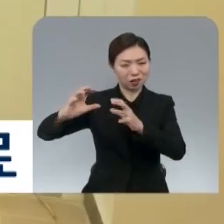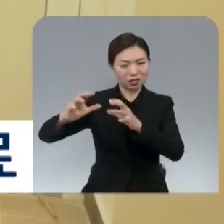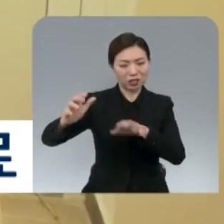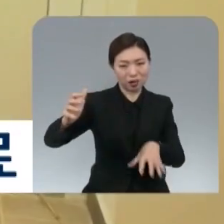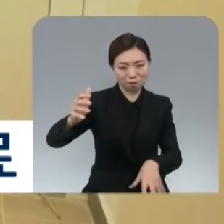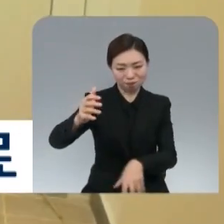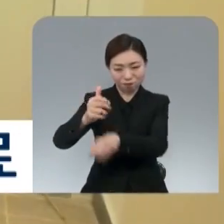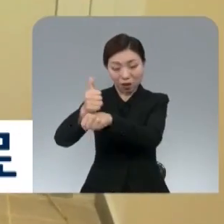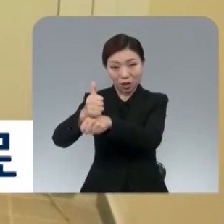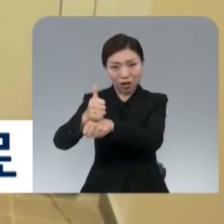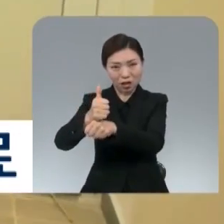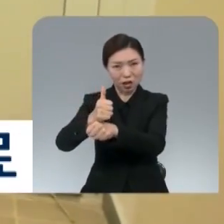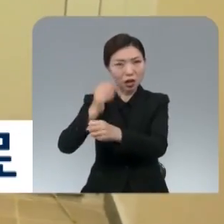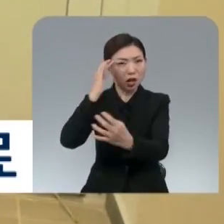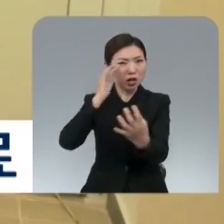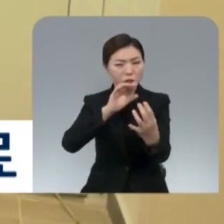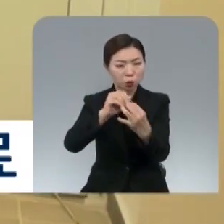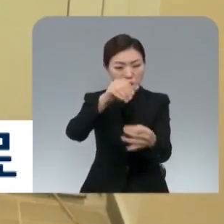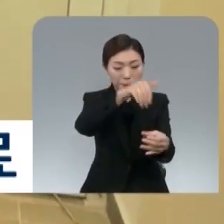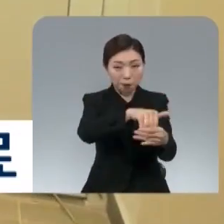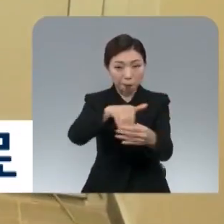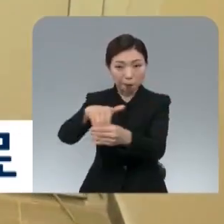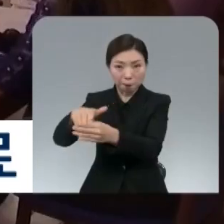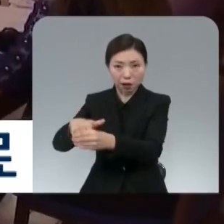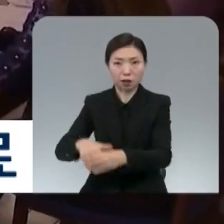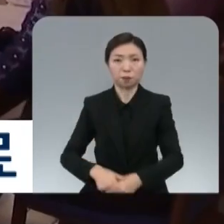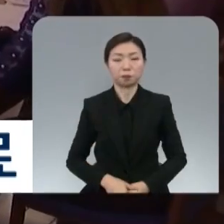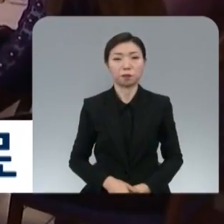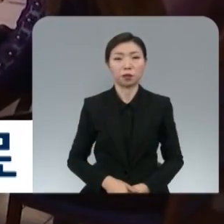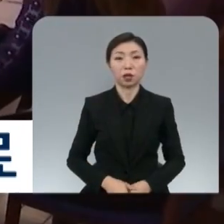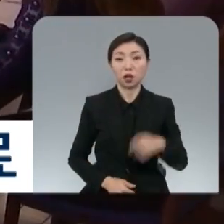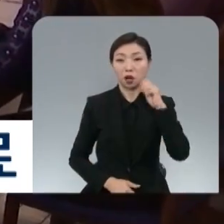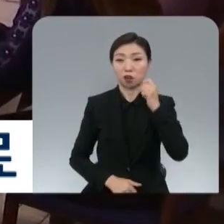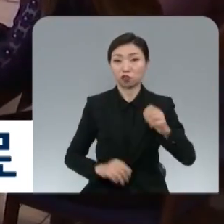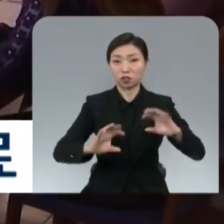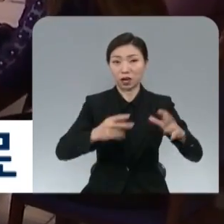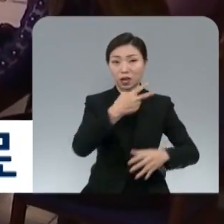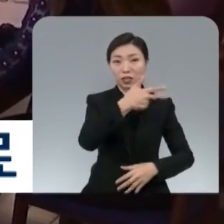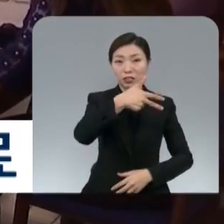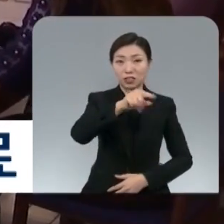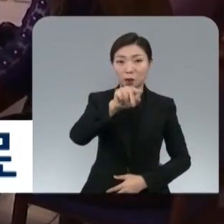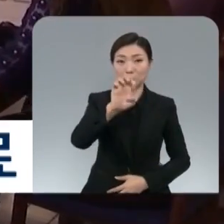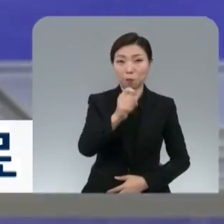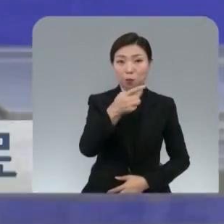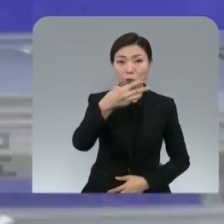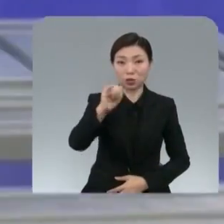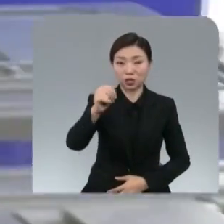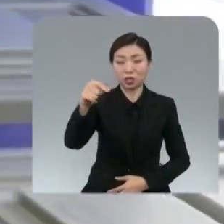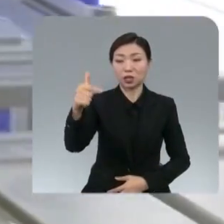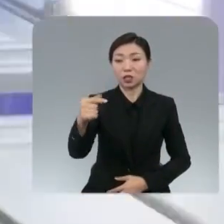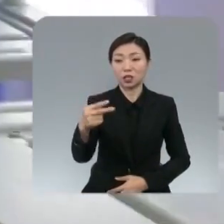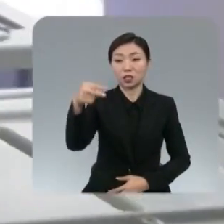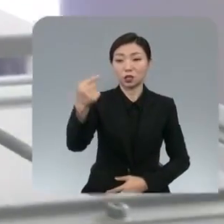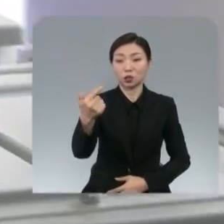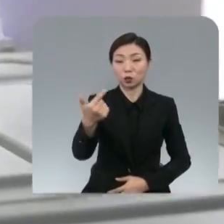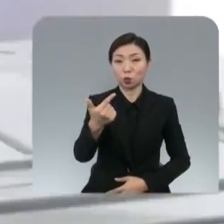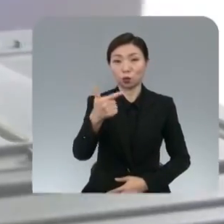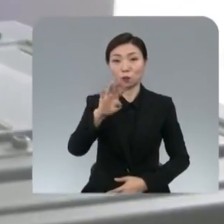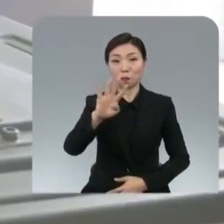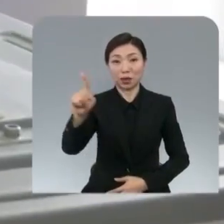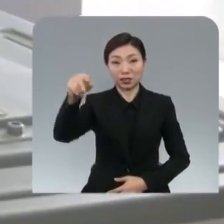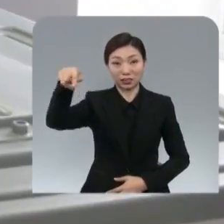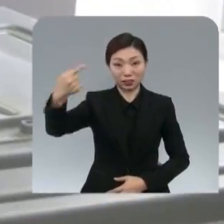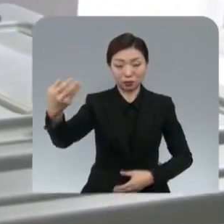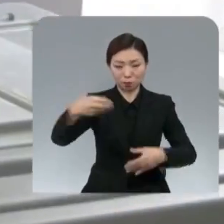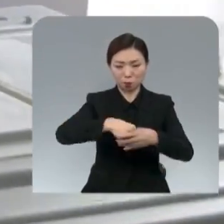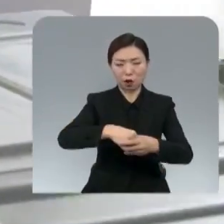동부 도네츠크와 루안스크, 남부 자포리자와 헤르손 4개 주에서 치러졌습니다. 최종 결과는 5일